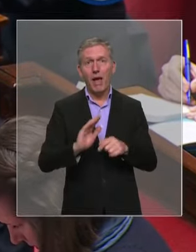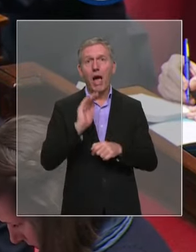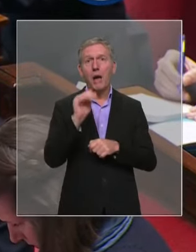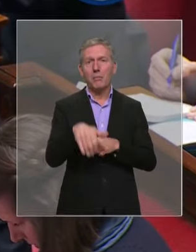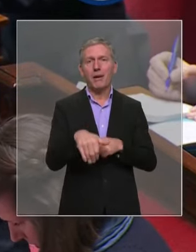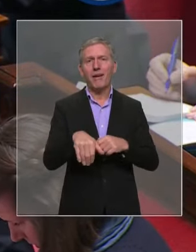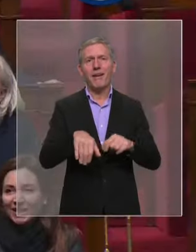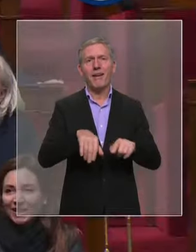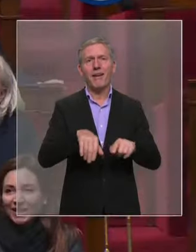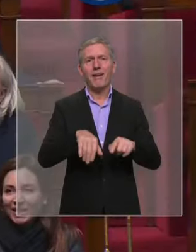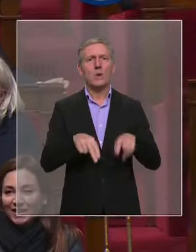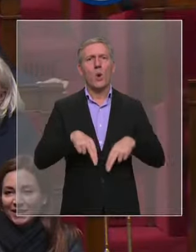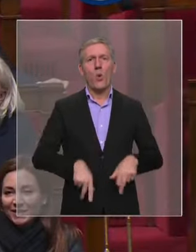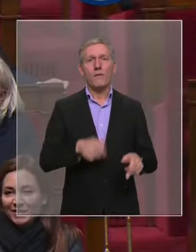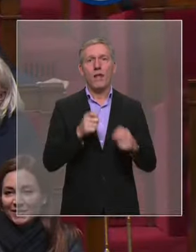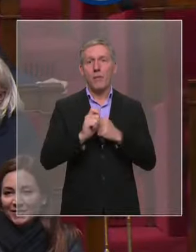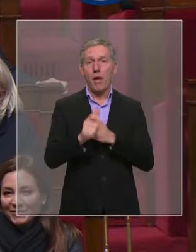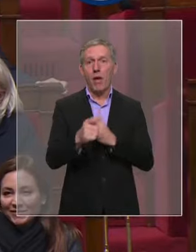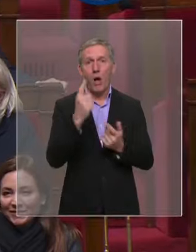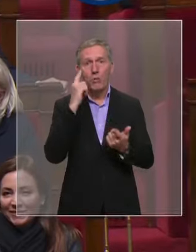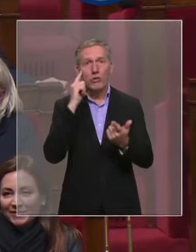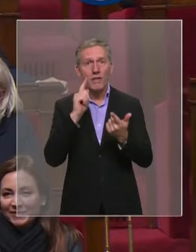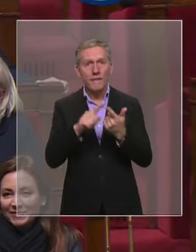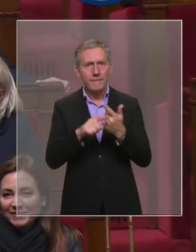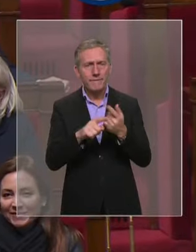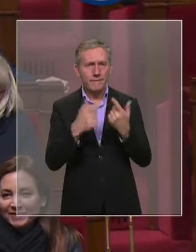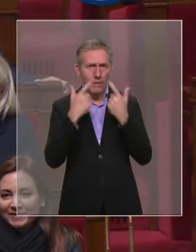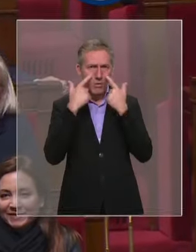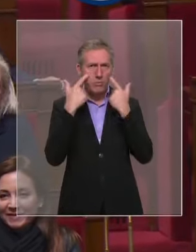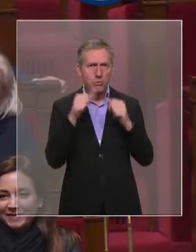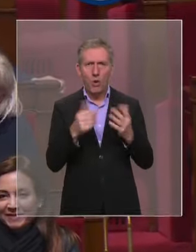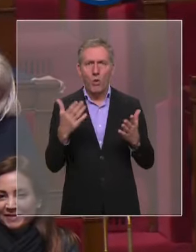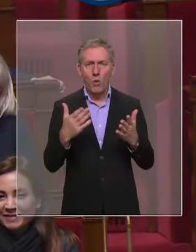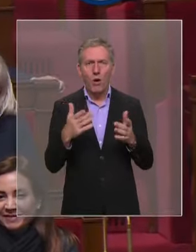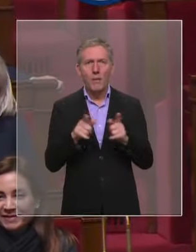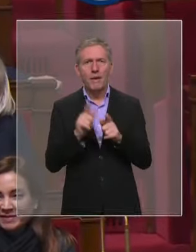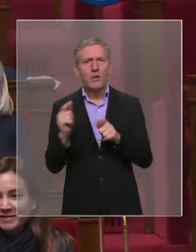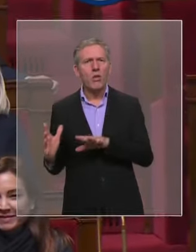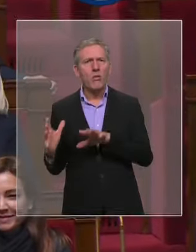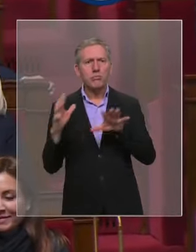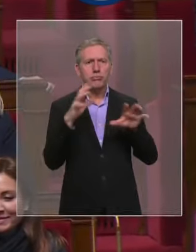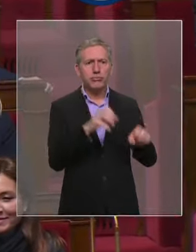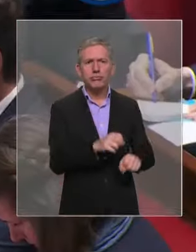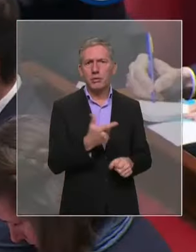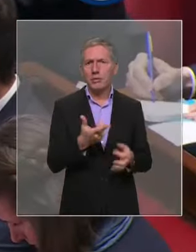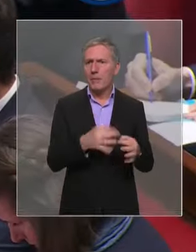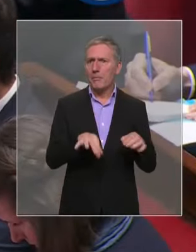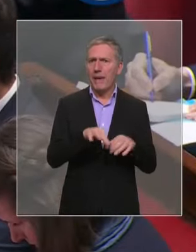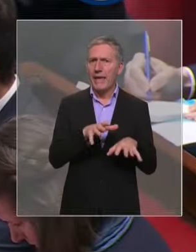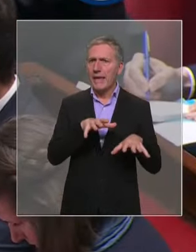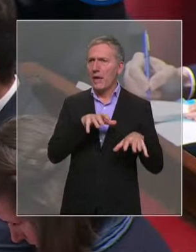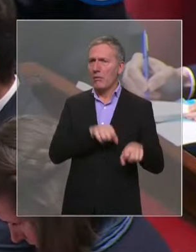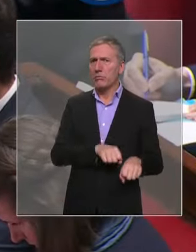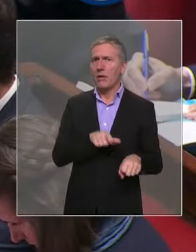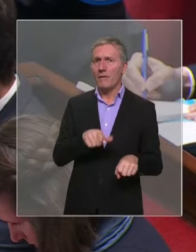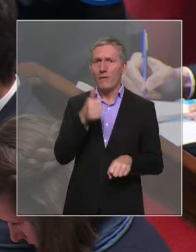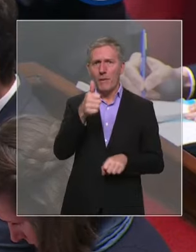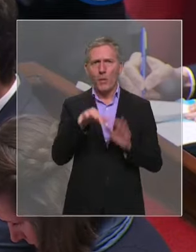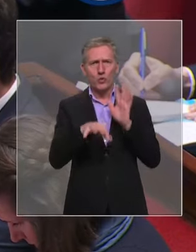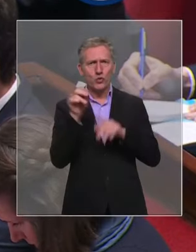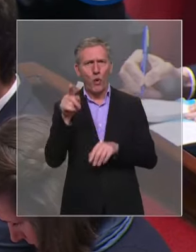questions au gouvernement pour réaliser une fois de plus que entre l'envahisseur et l'envahi, vous avez choisi